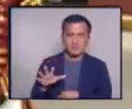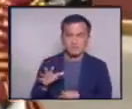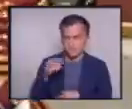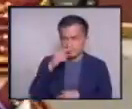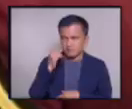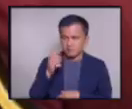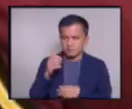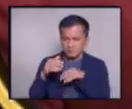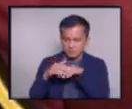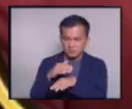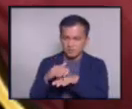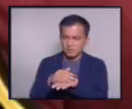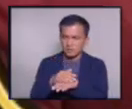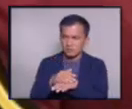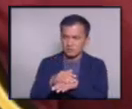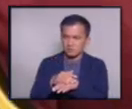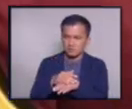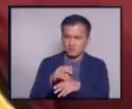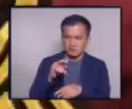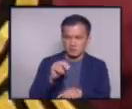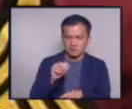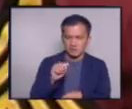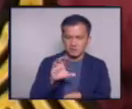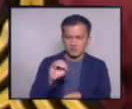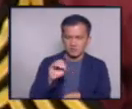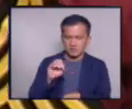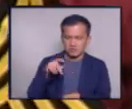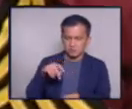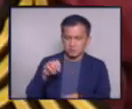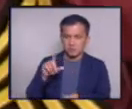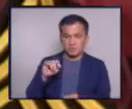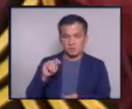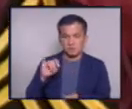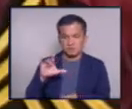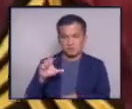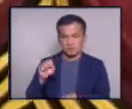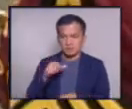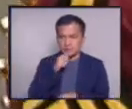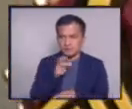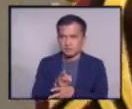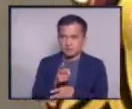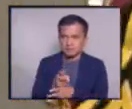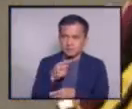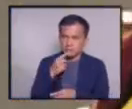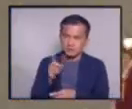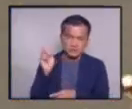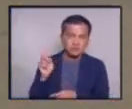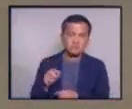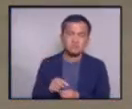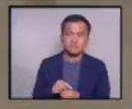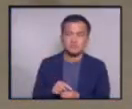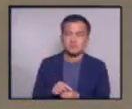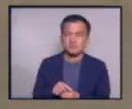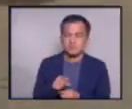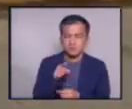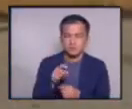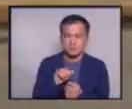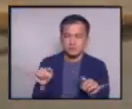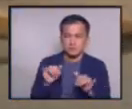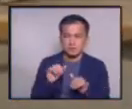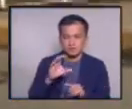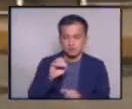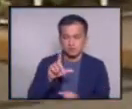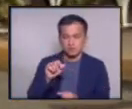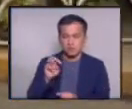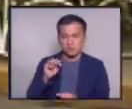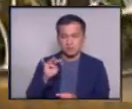sa pumapasok na daw yung narco politics. At kung hindi natin bantayan yan ng mabuti, sabi niya, you will be like Colombia,